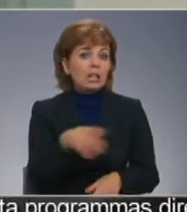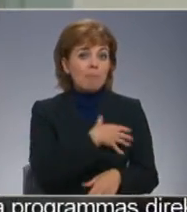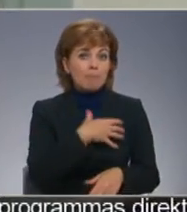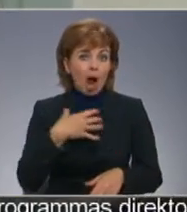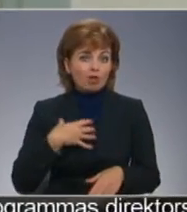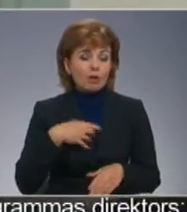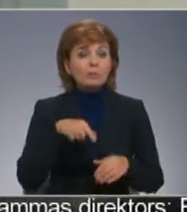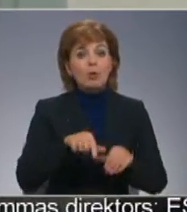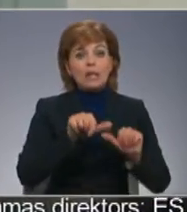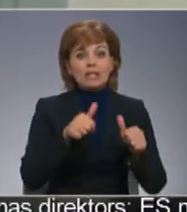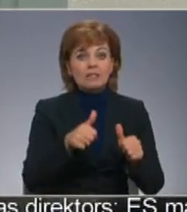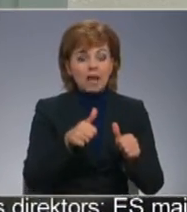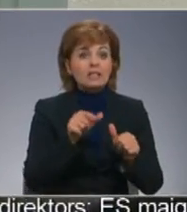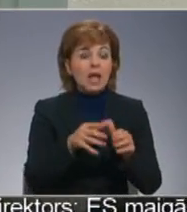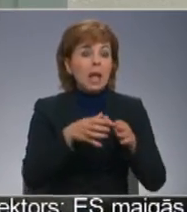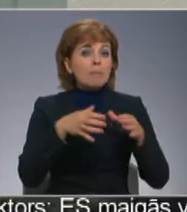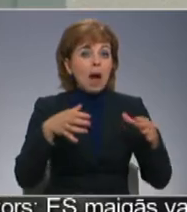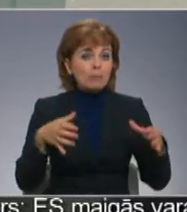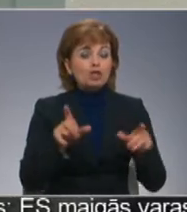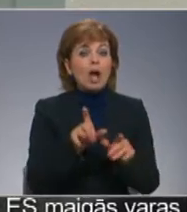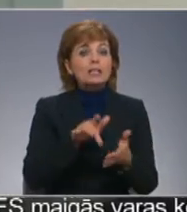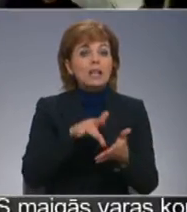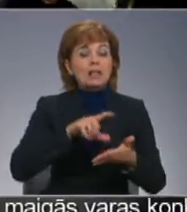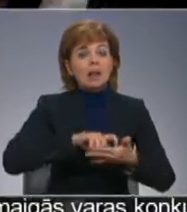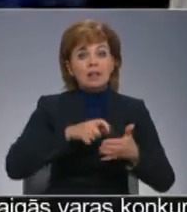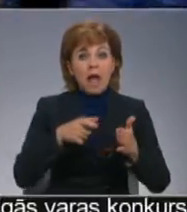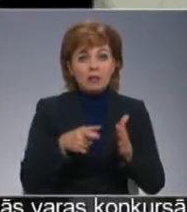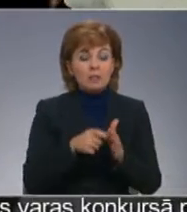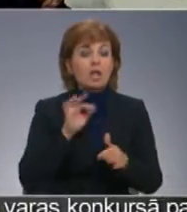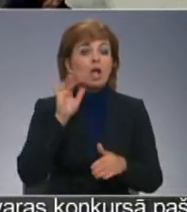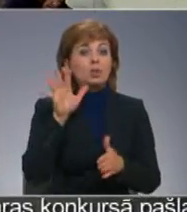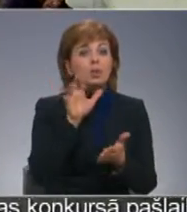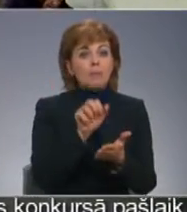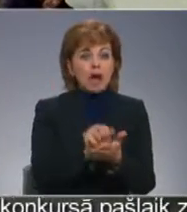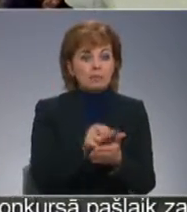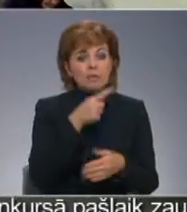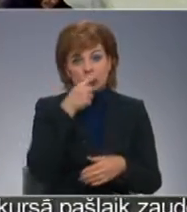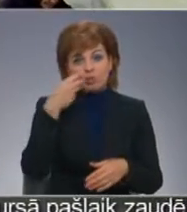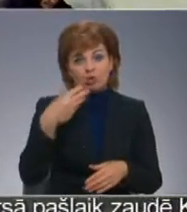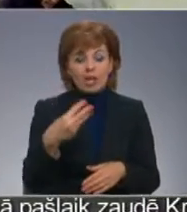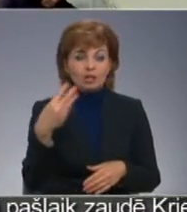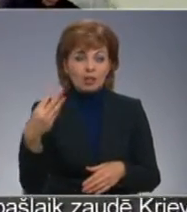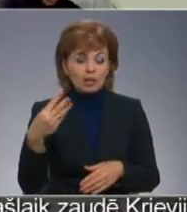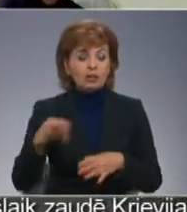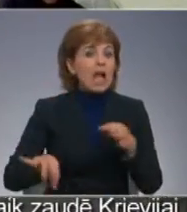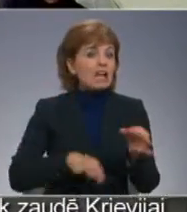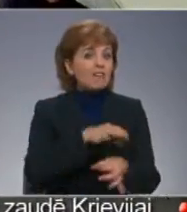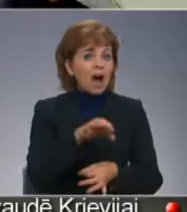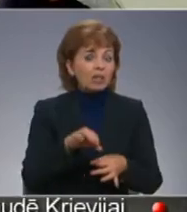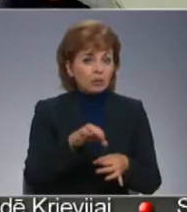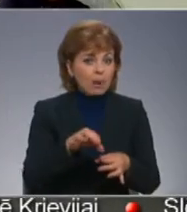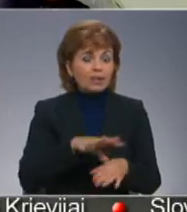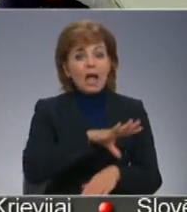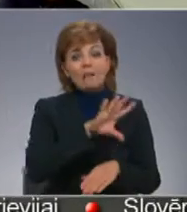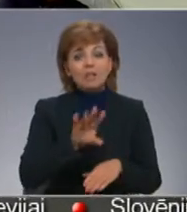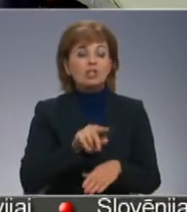tā izveides gan krietni paplašināsies arī centra telpas, kas turpmāk aizņems gandrīz 144 kvadrātmetrus jeb teju